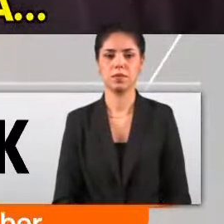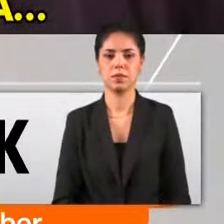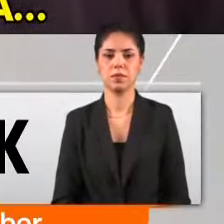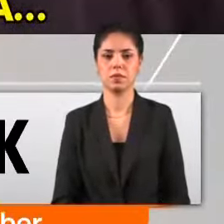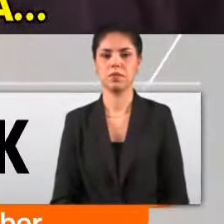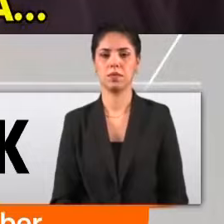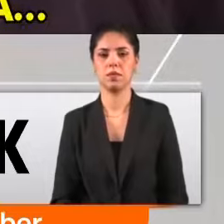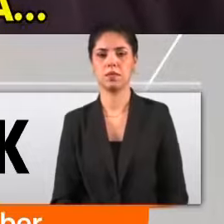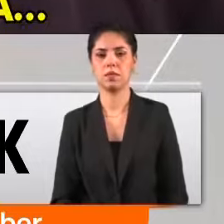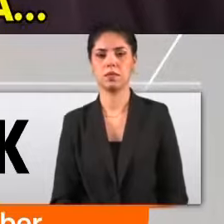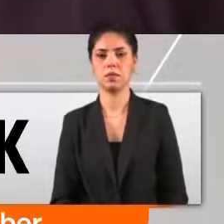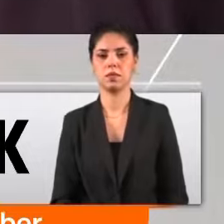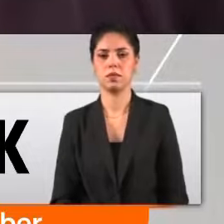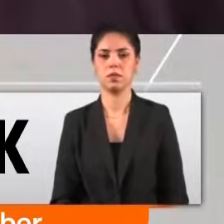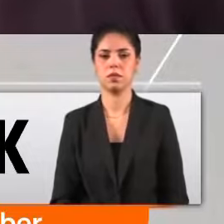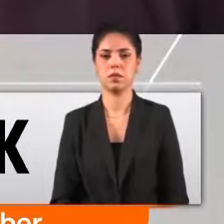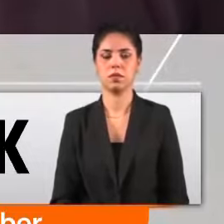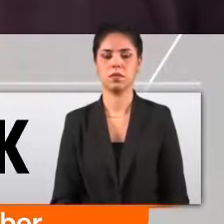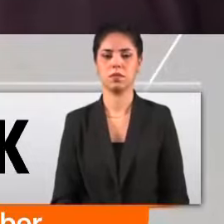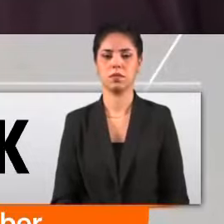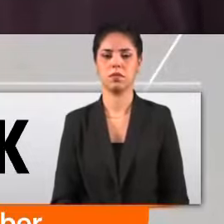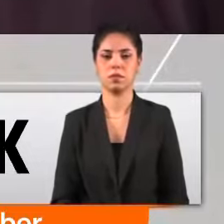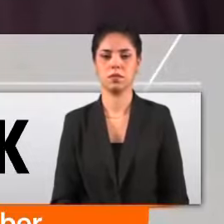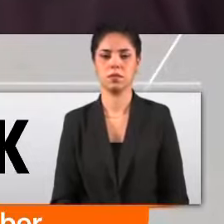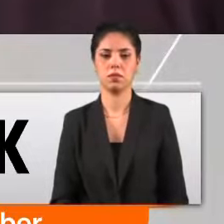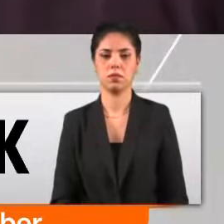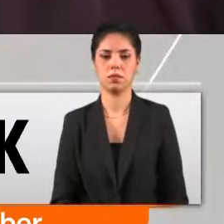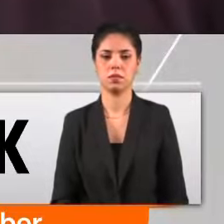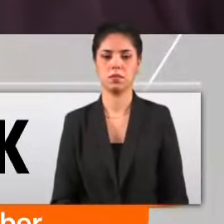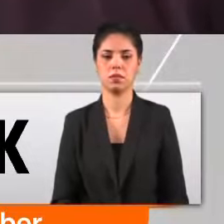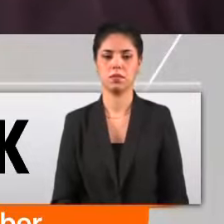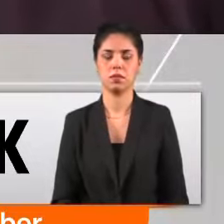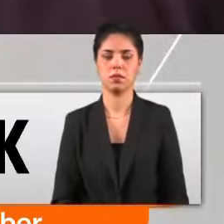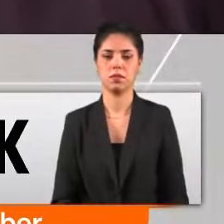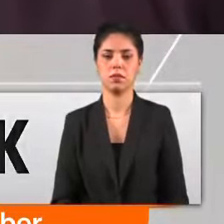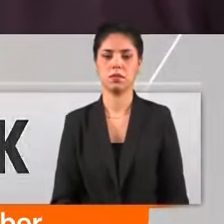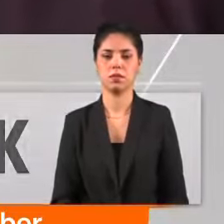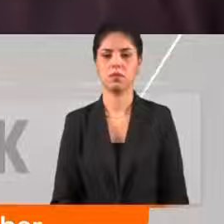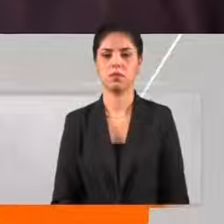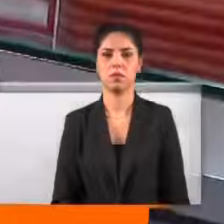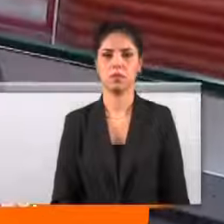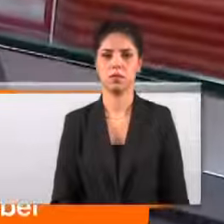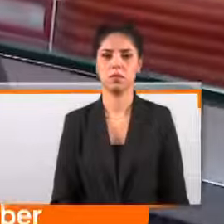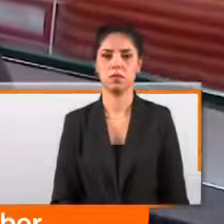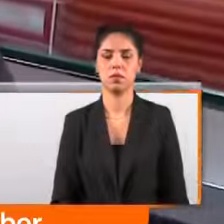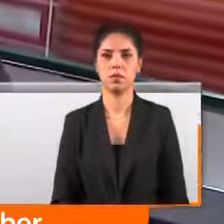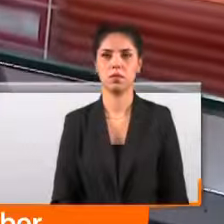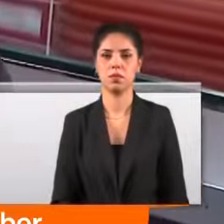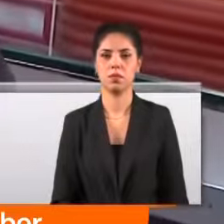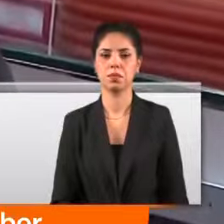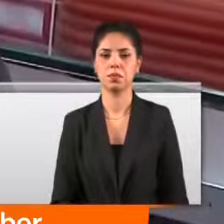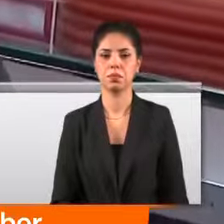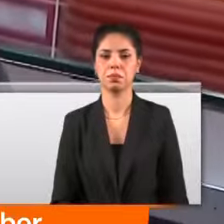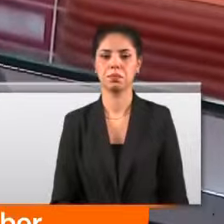şey yok. Kiloda kazandığımız 5 lira 10 lira o da tabak maliyeti, elektrik maliyeti, kira maliyeti sıfıra sıfır gibi bir şey. Fırsatçılık var tabii